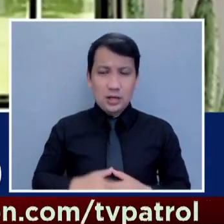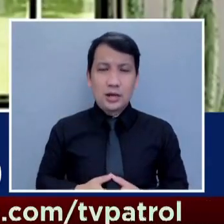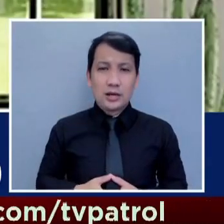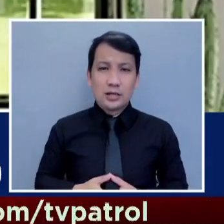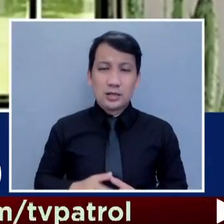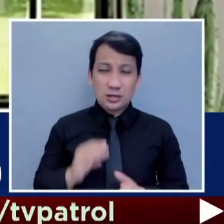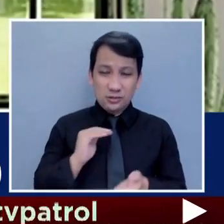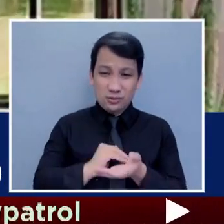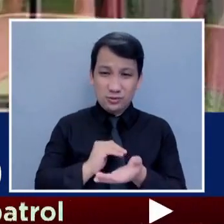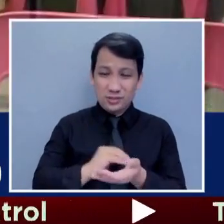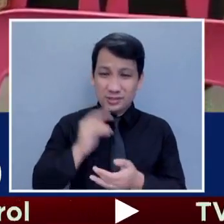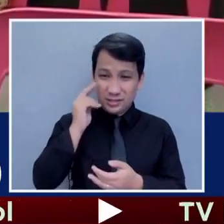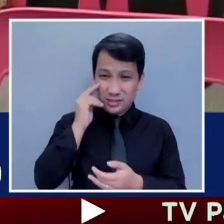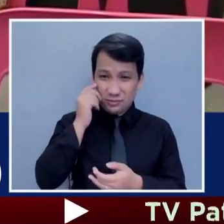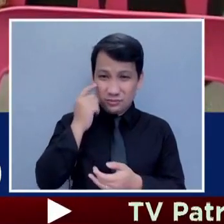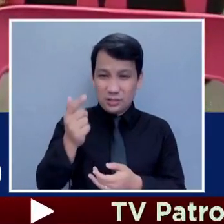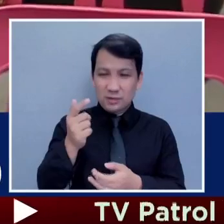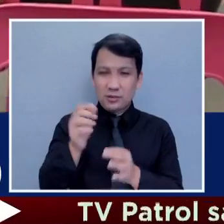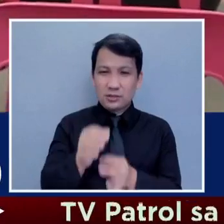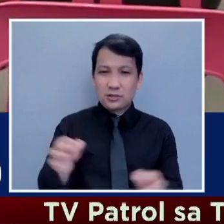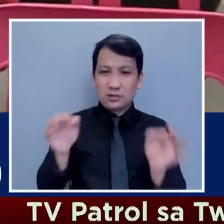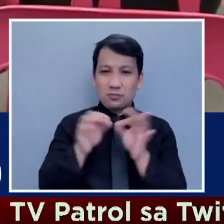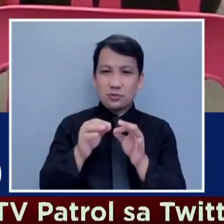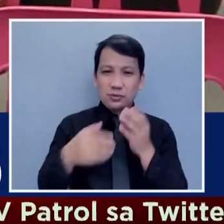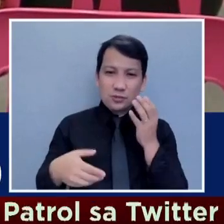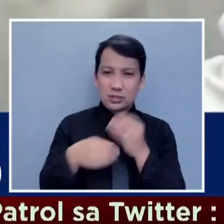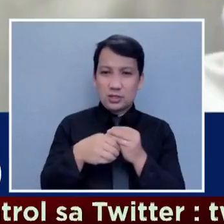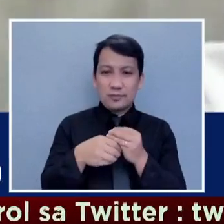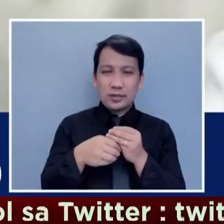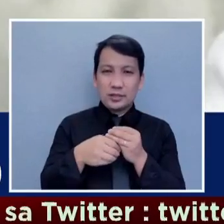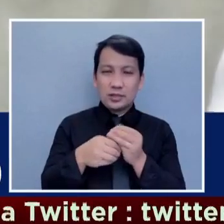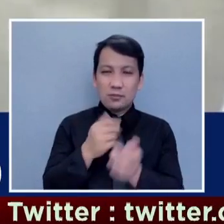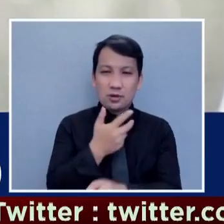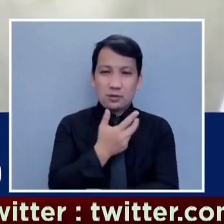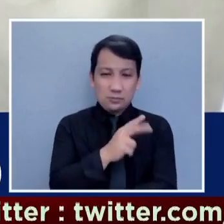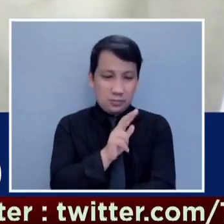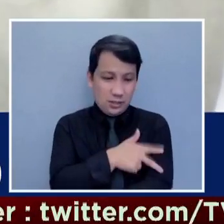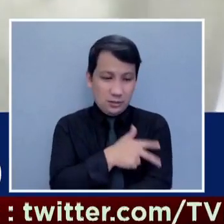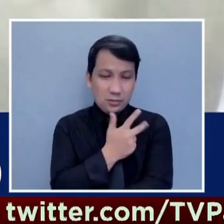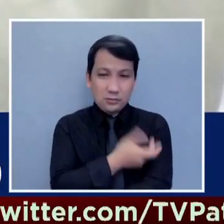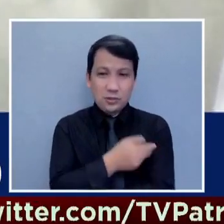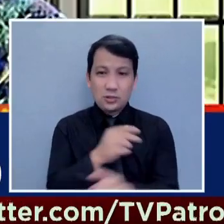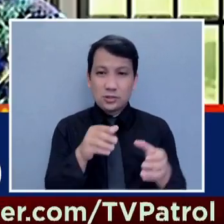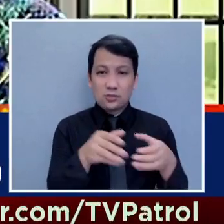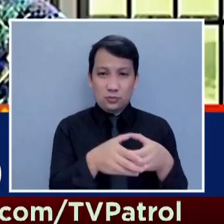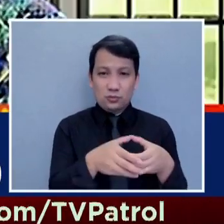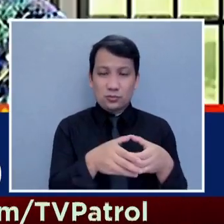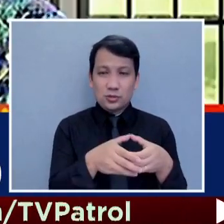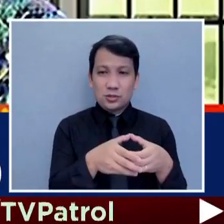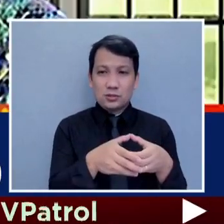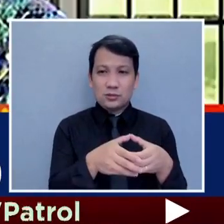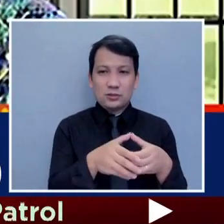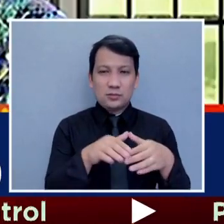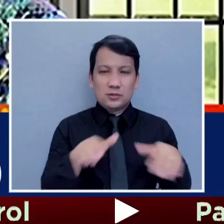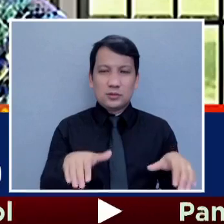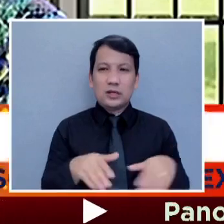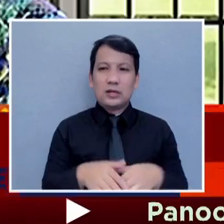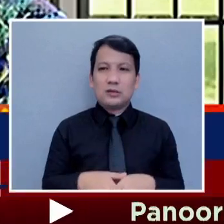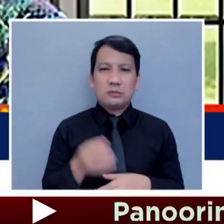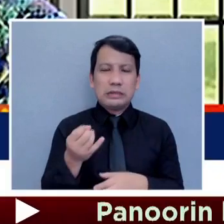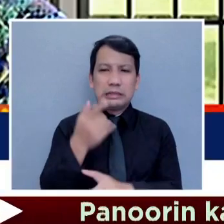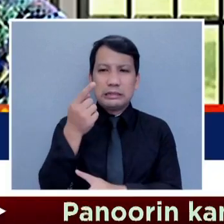Dr. Nina Gloriani, mahalaga ang karagdagang COVID vaccine dose sa naturang grupo. Medyo may ilang buwan na rin